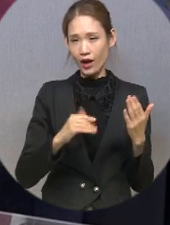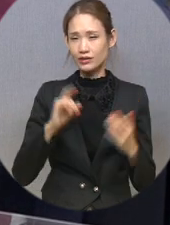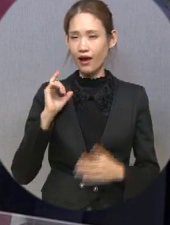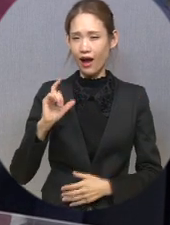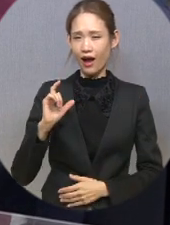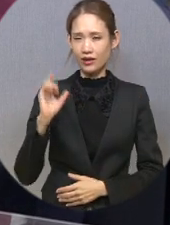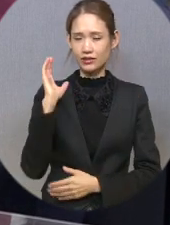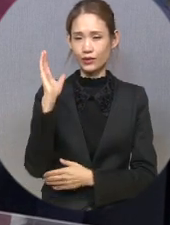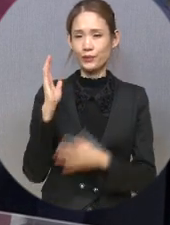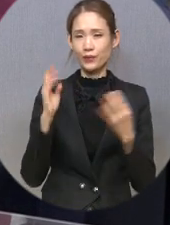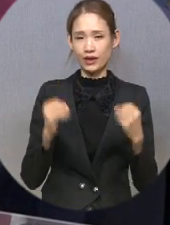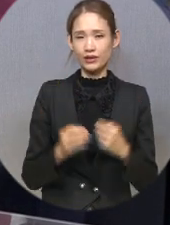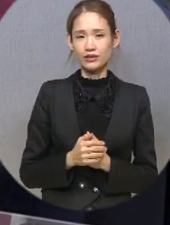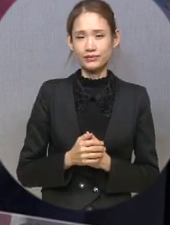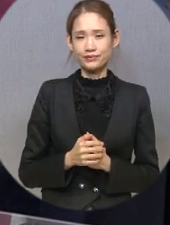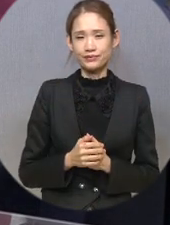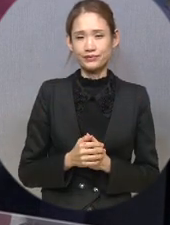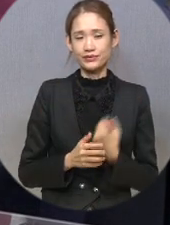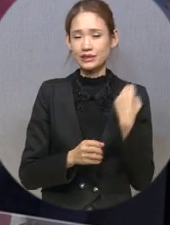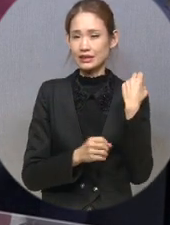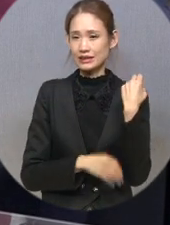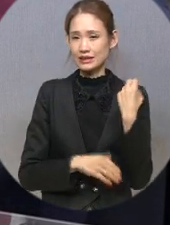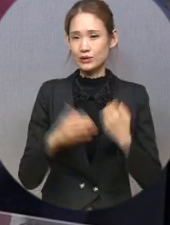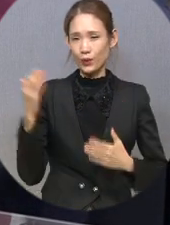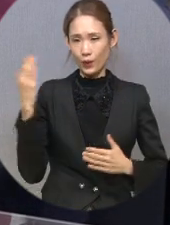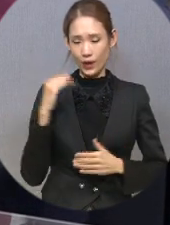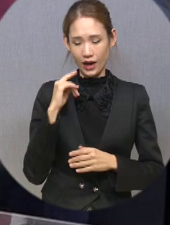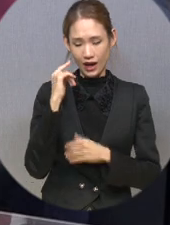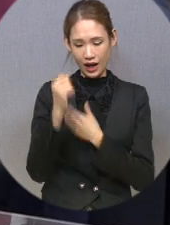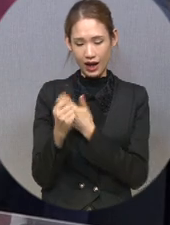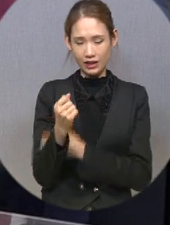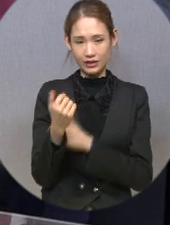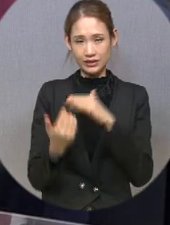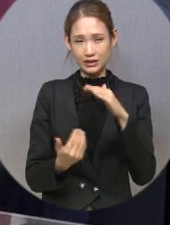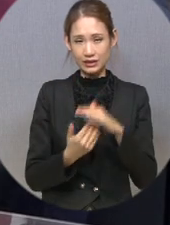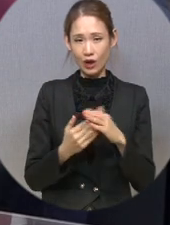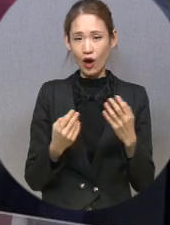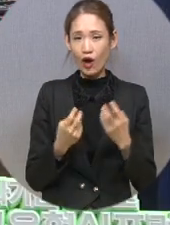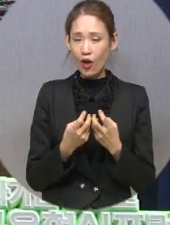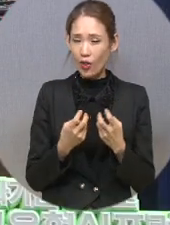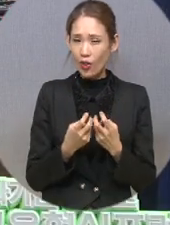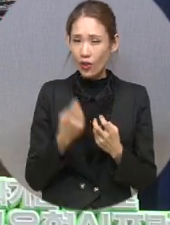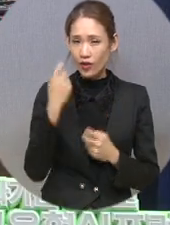강조하거든요. 거기에서 이 기초학력은 또 어떻게 자리매김이 되어야 될까요?